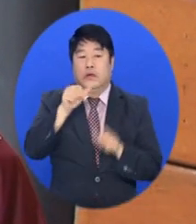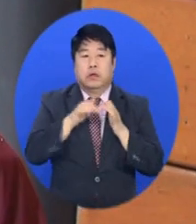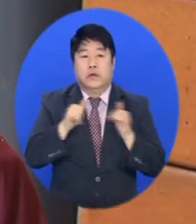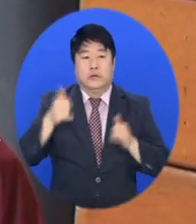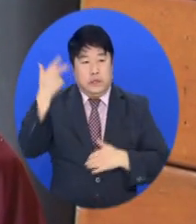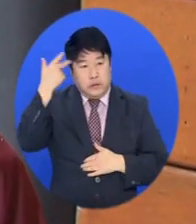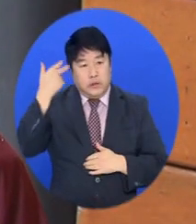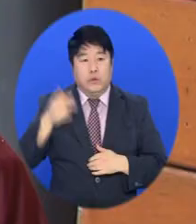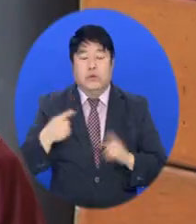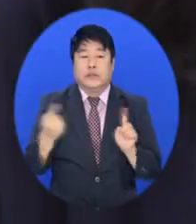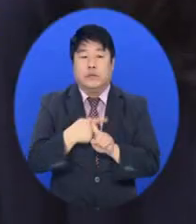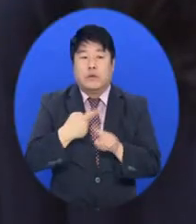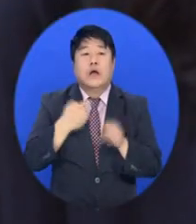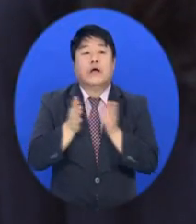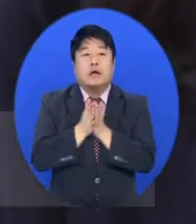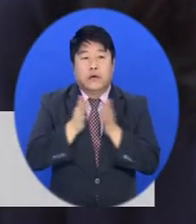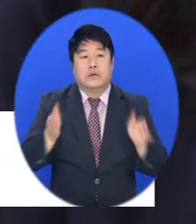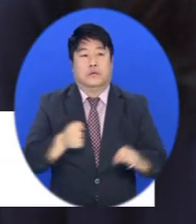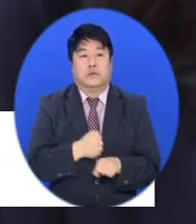치료까지 시작했습니다.